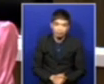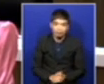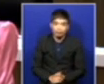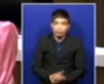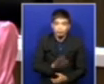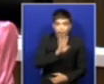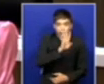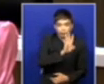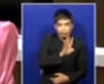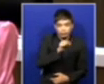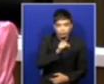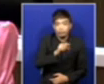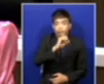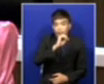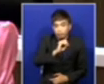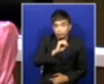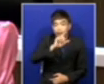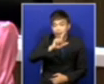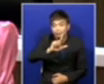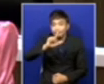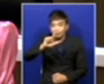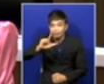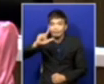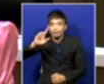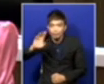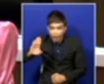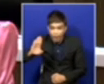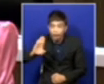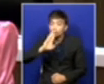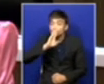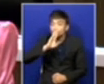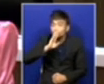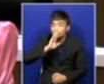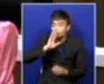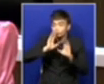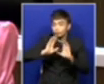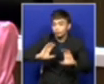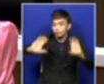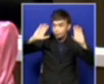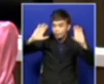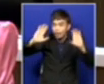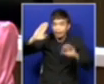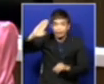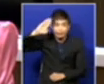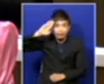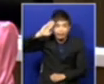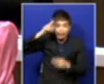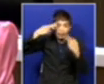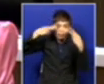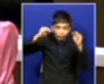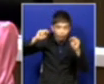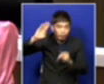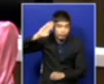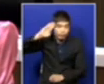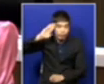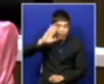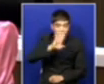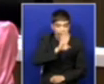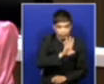4.0 ล้านล้านบาทเนี่ยนะถ้ารัฐบาลพลเอกประยุทธ์ผมนับทวนๆนะครับ 4.0 ล้านล้านบาท